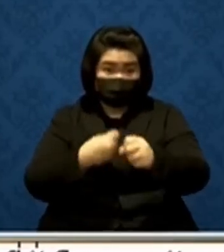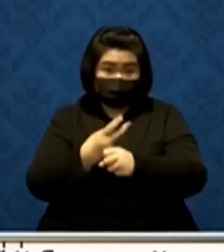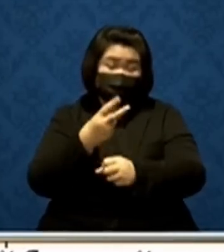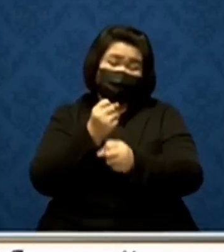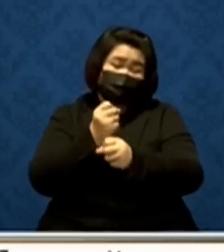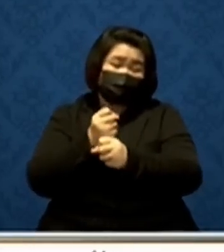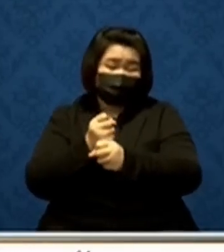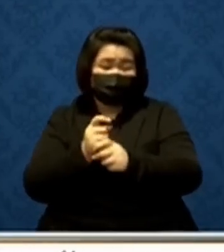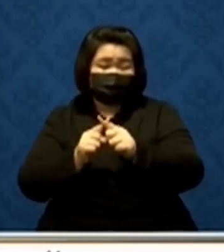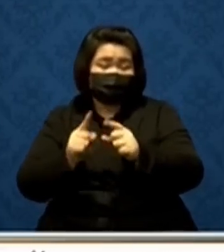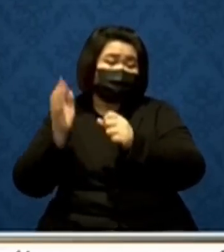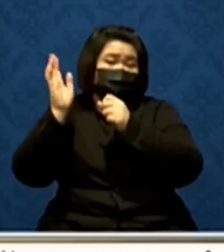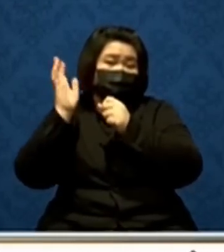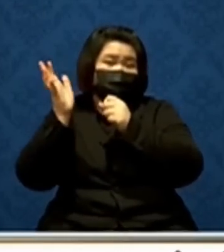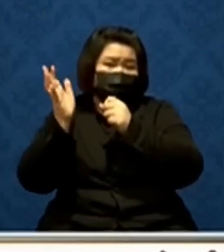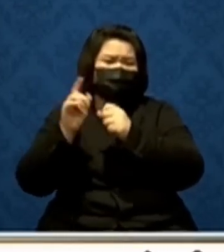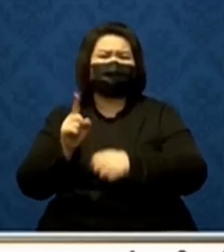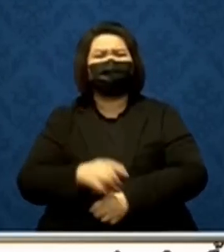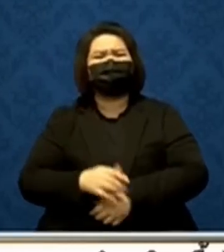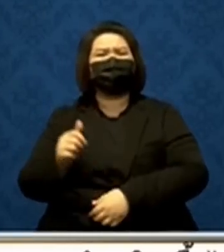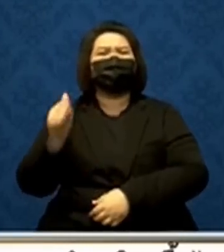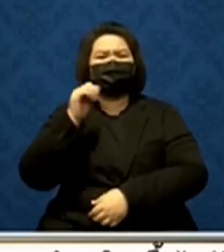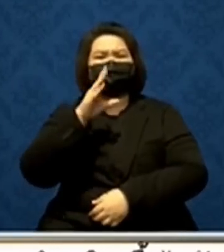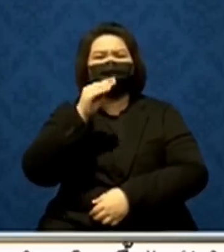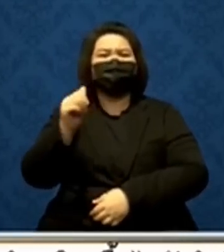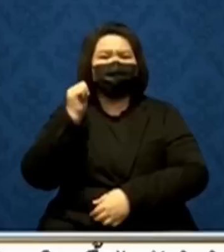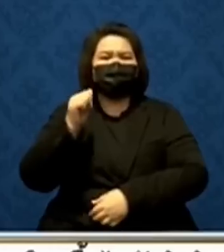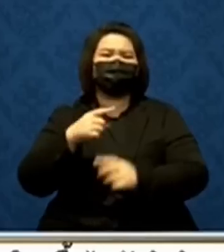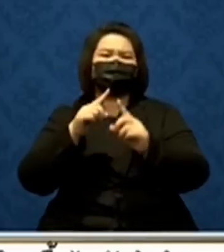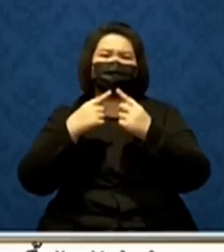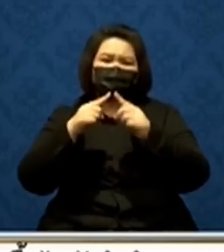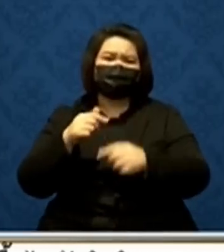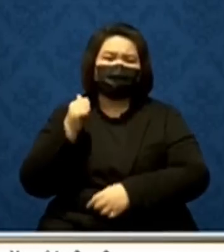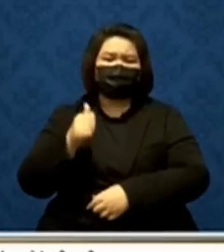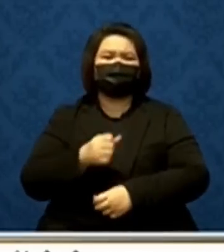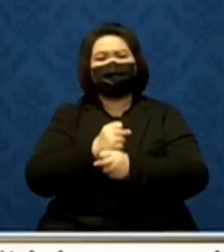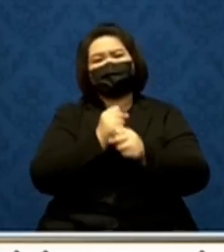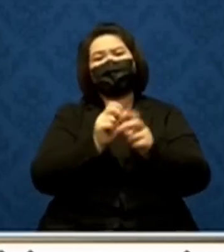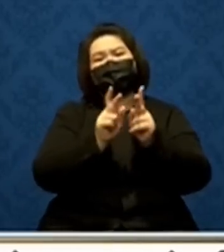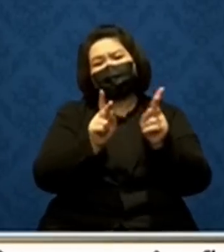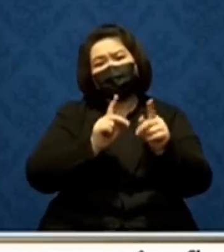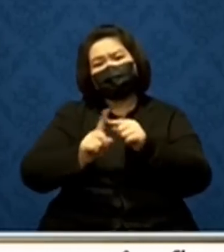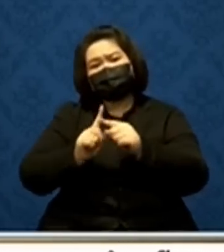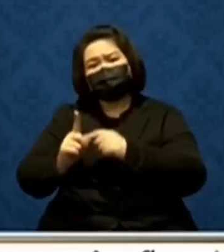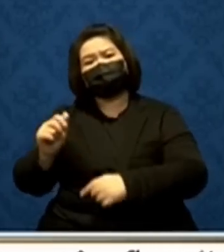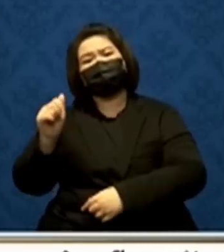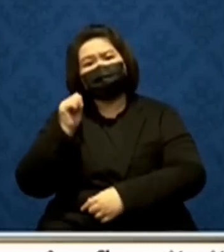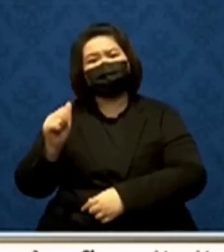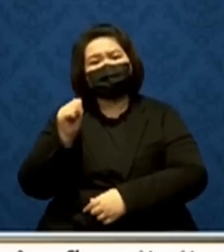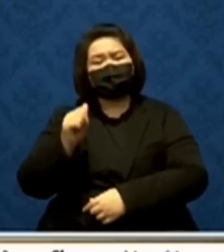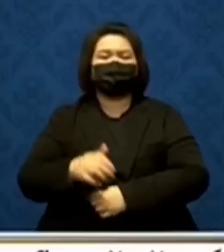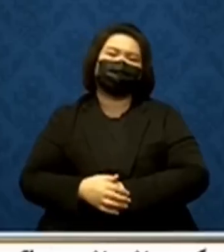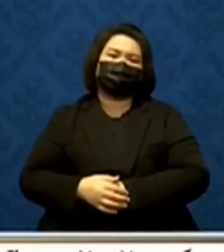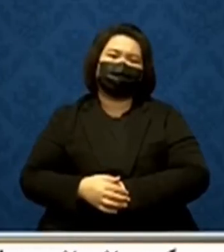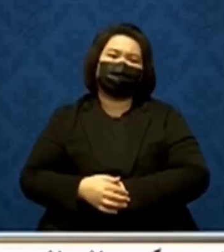เนี่ยนี่เป็นวิธีการเก่าๆที่เคยตอบเค้าที่แล้วด้วยการตั้งอะไรต่างๆเนี่ยก็ล้วนที่จะตัด